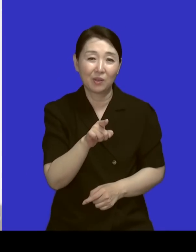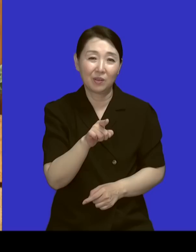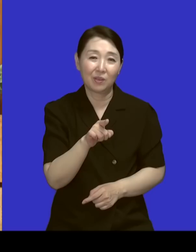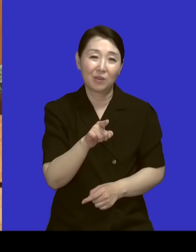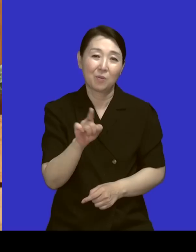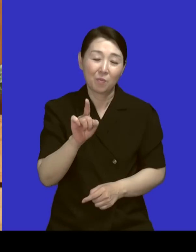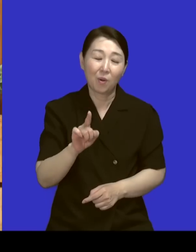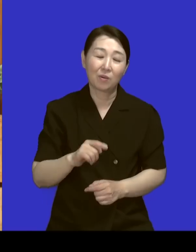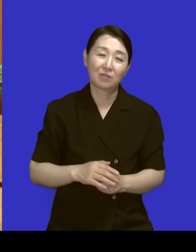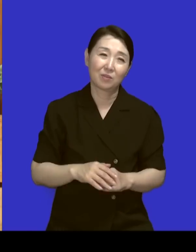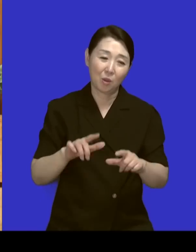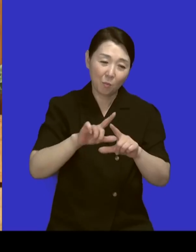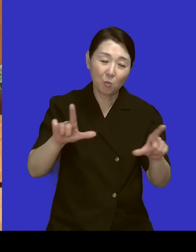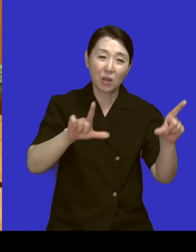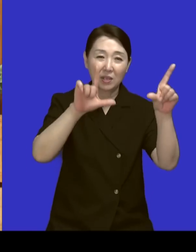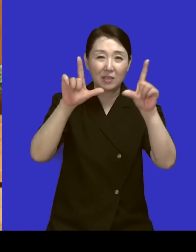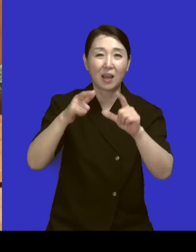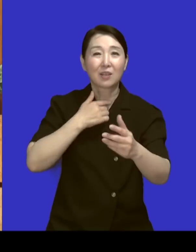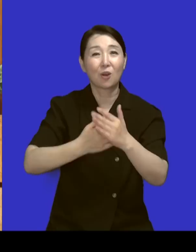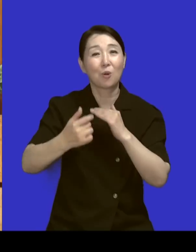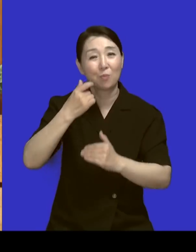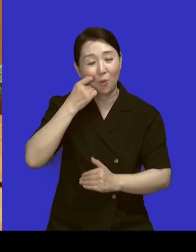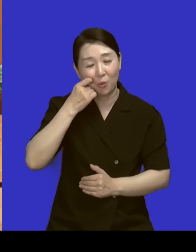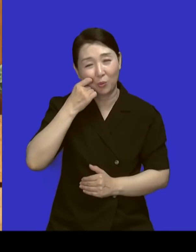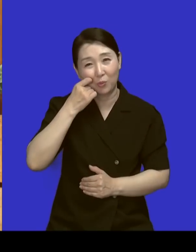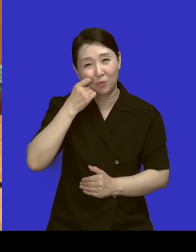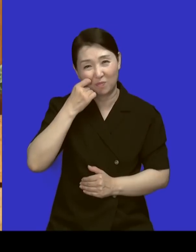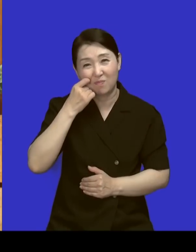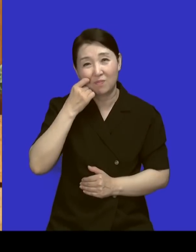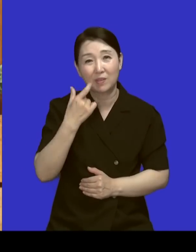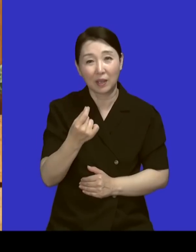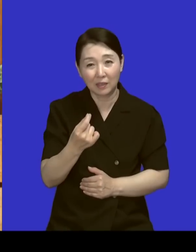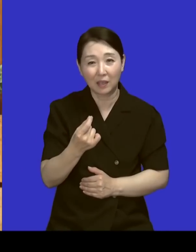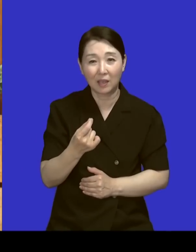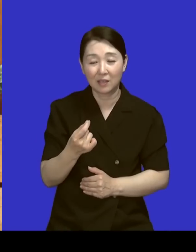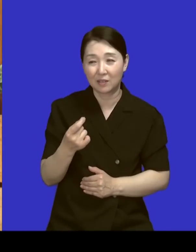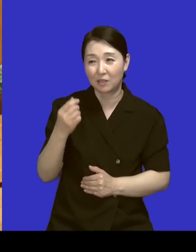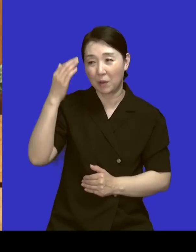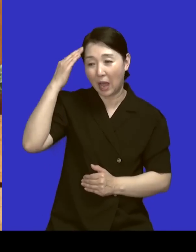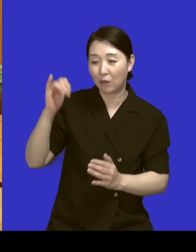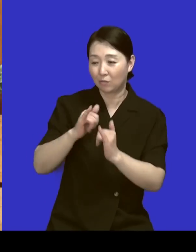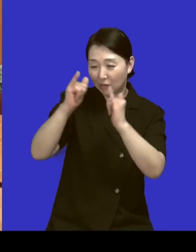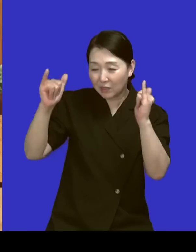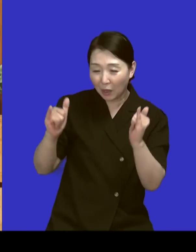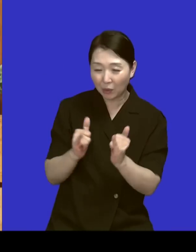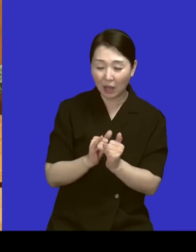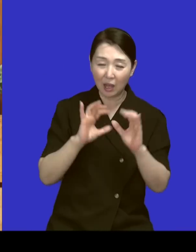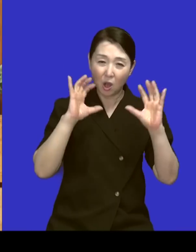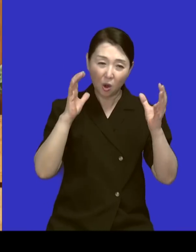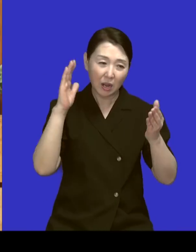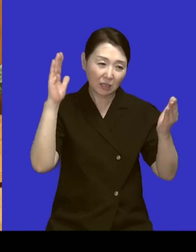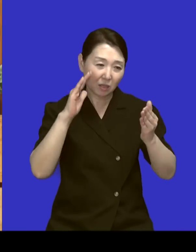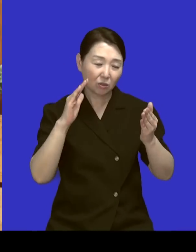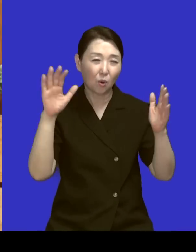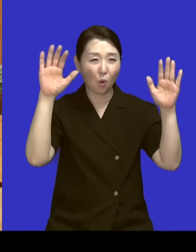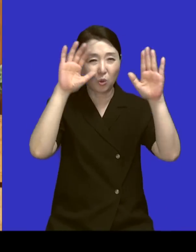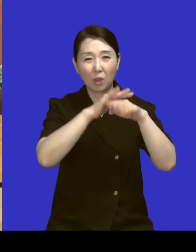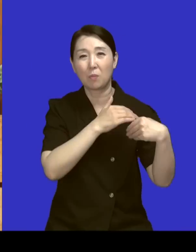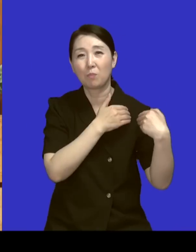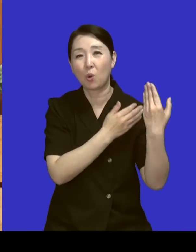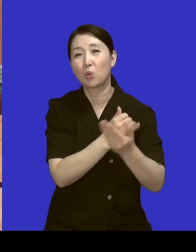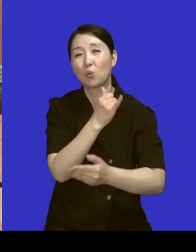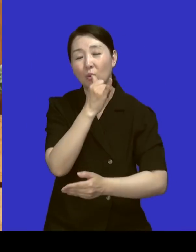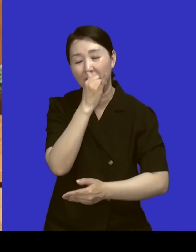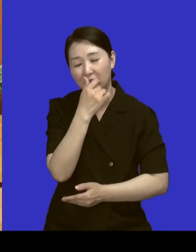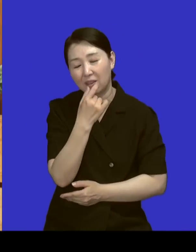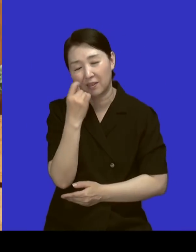간단한 평범한 일상조차 누리지 못해서 우리 사회가 얼마나 많은 어린이들을 또 많은 학생들을 이렇게 어둠 속에 버려두고 있지 않은가 한